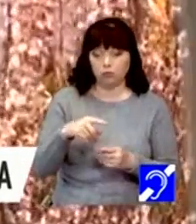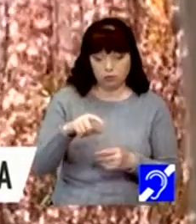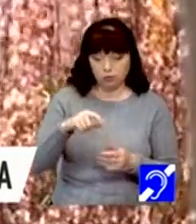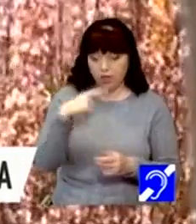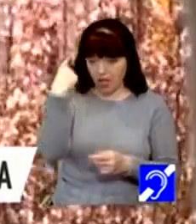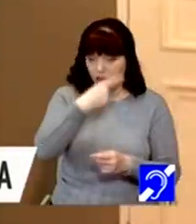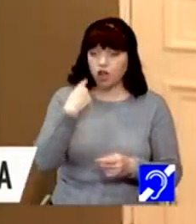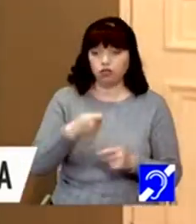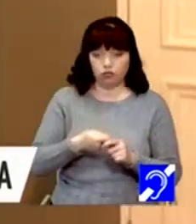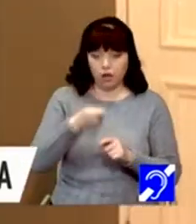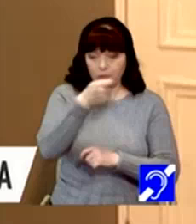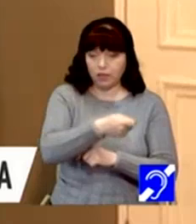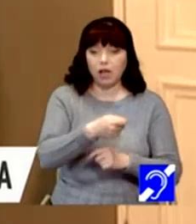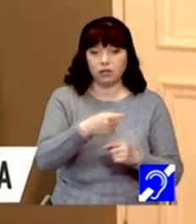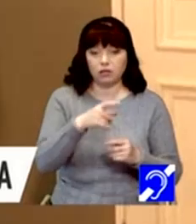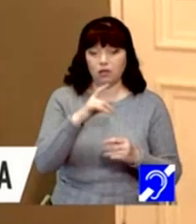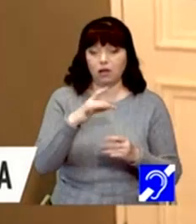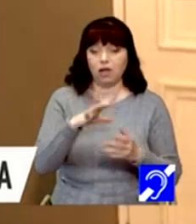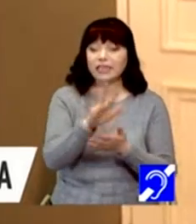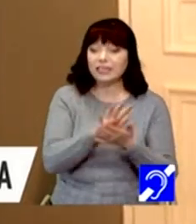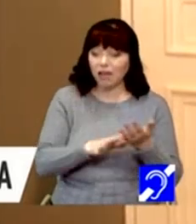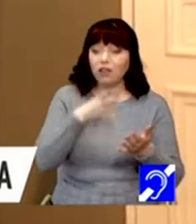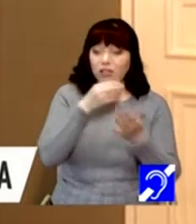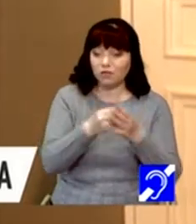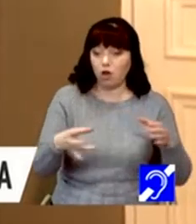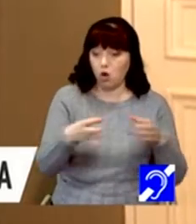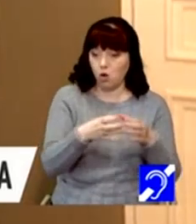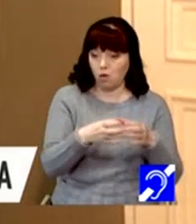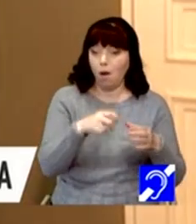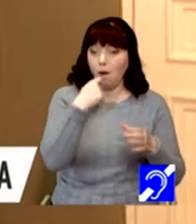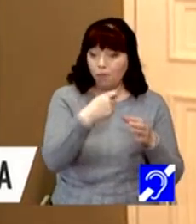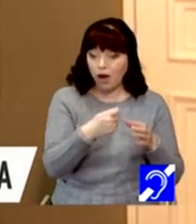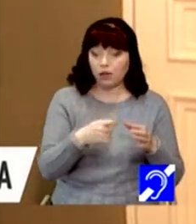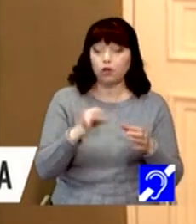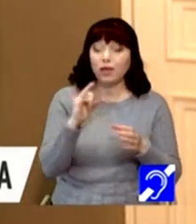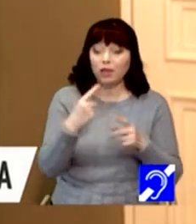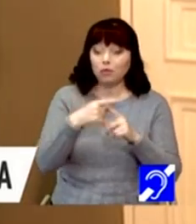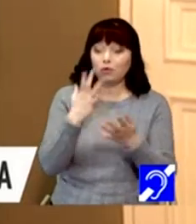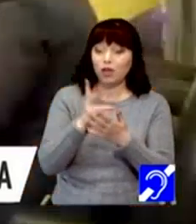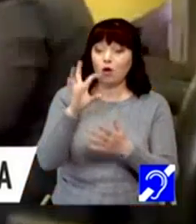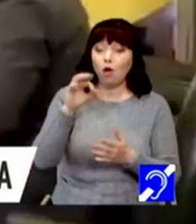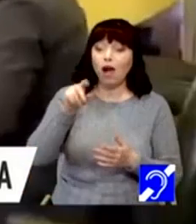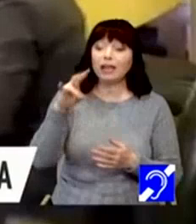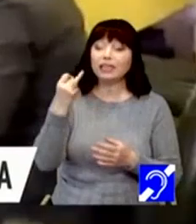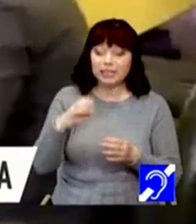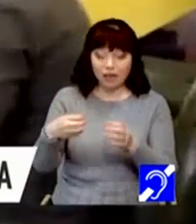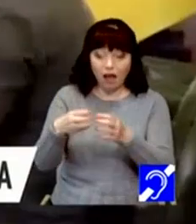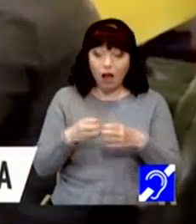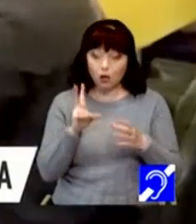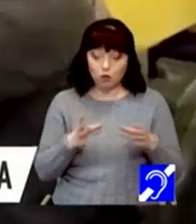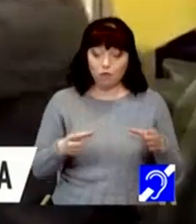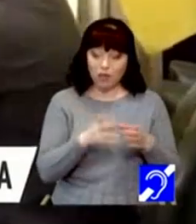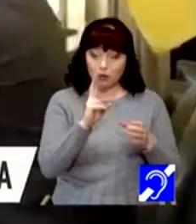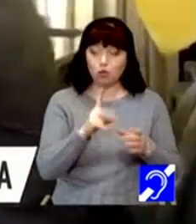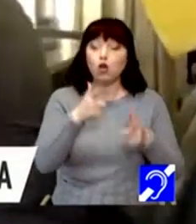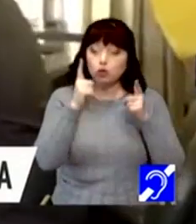cererea quality aflat la putere în Bulgaria Partidul său de centru și alți doi parteneri din coaliție sunt favorabili susținerii